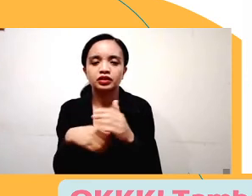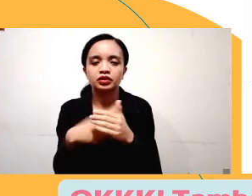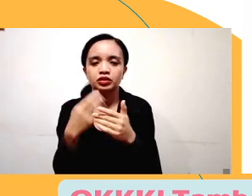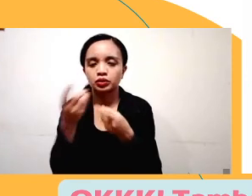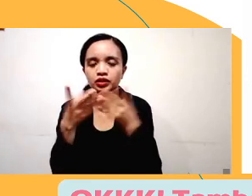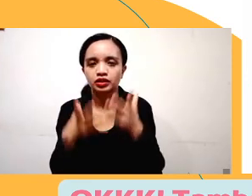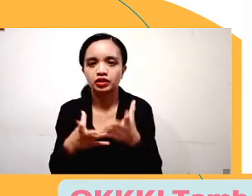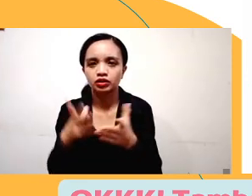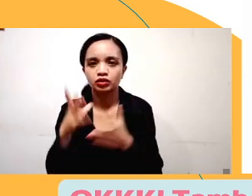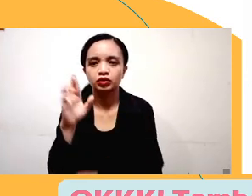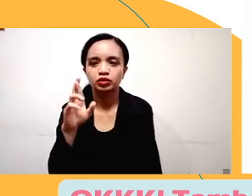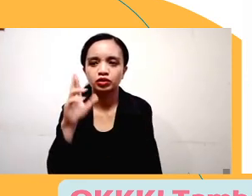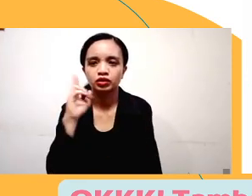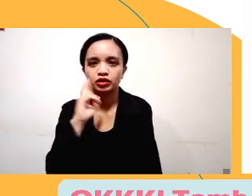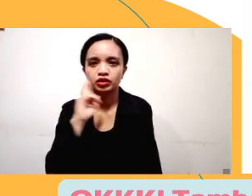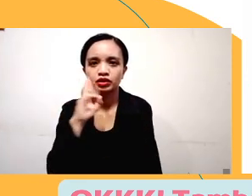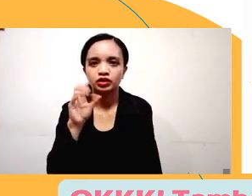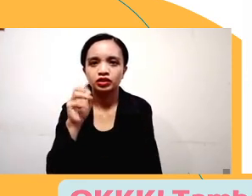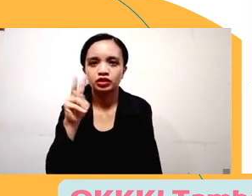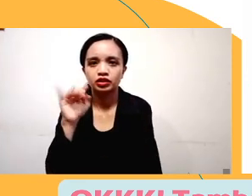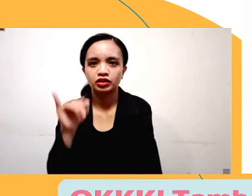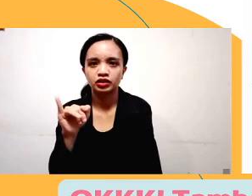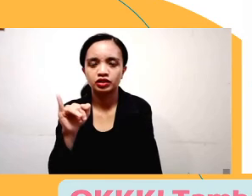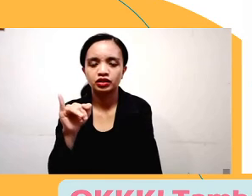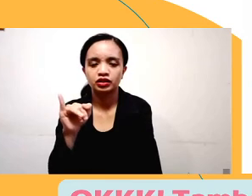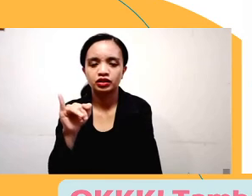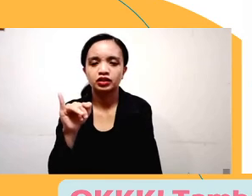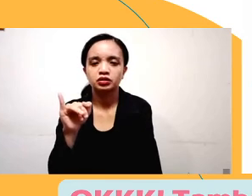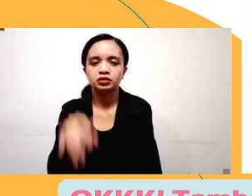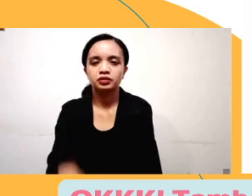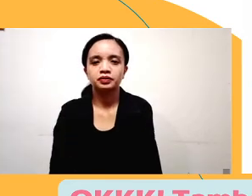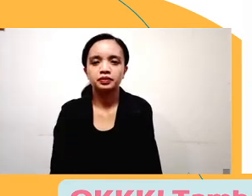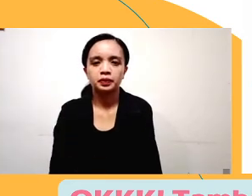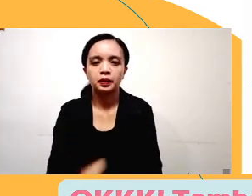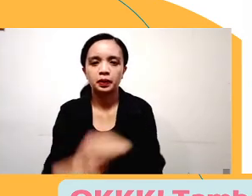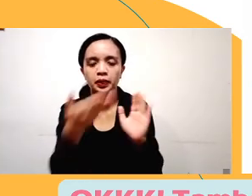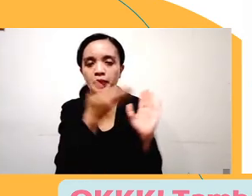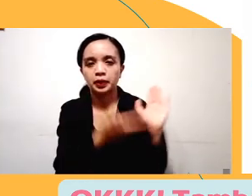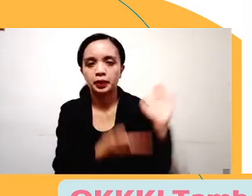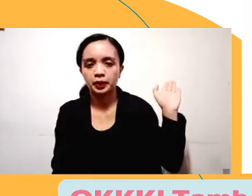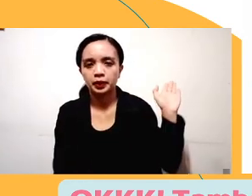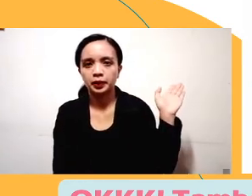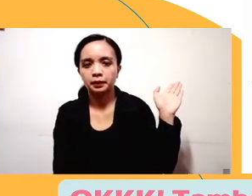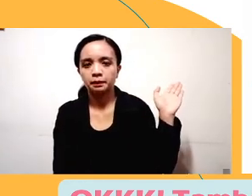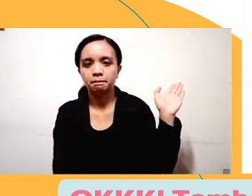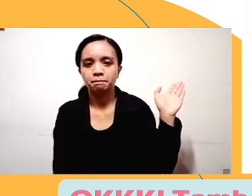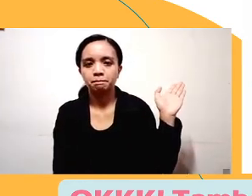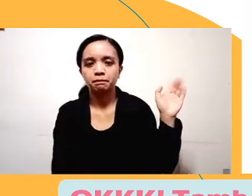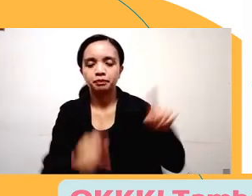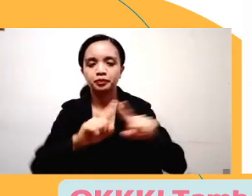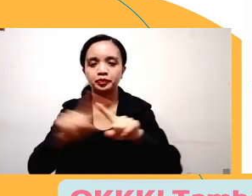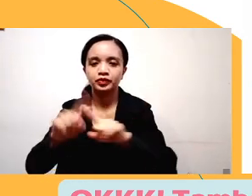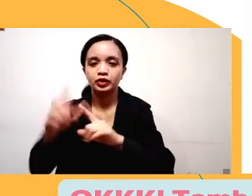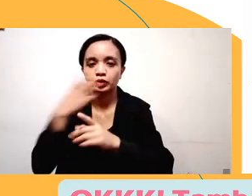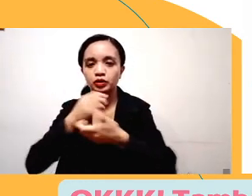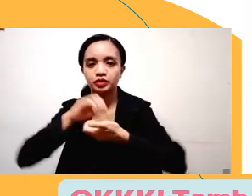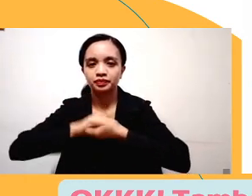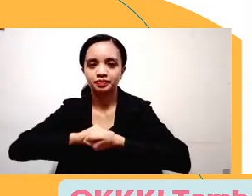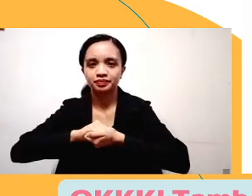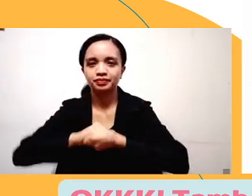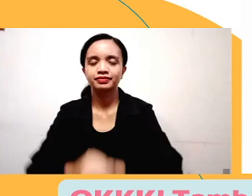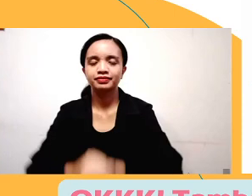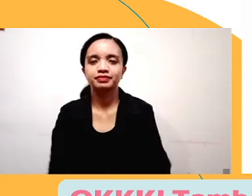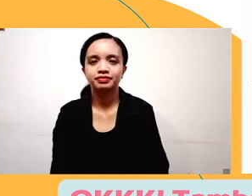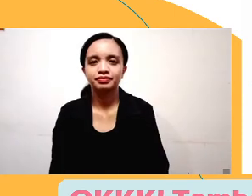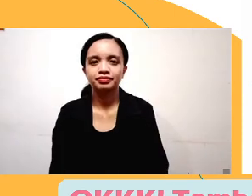si Ate Roch, Ate Ken, Kuya Orly, Kuya Armands, ating partners, Kuya Alex